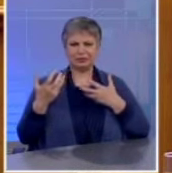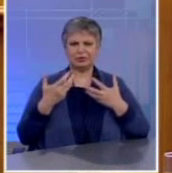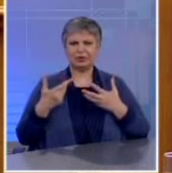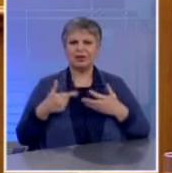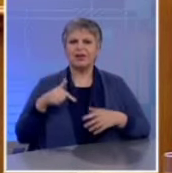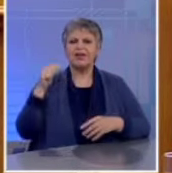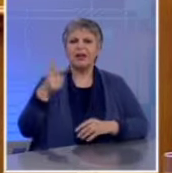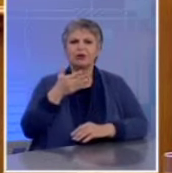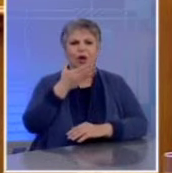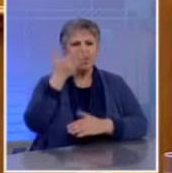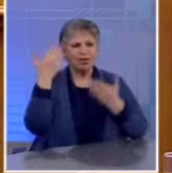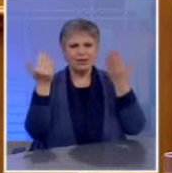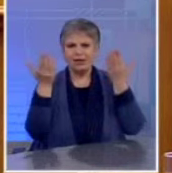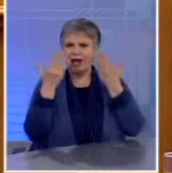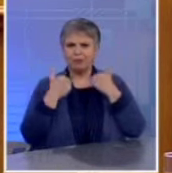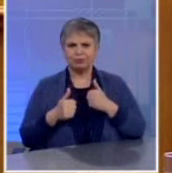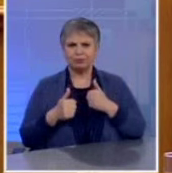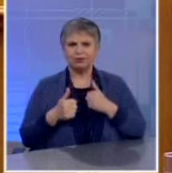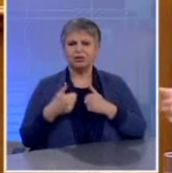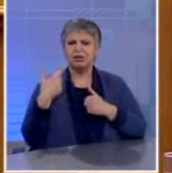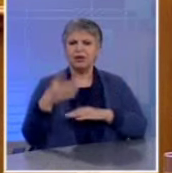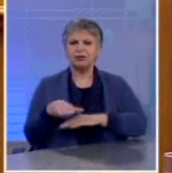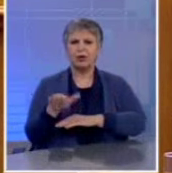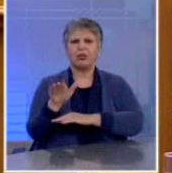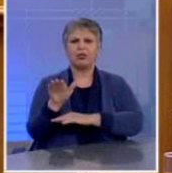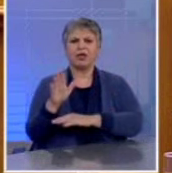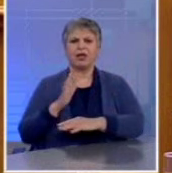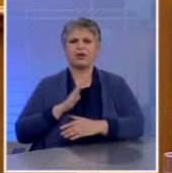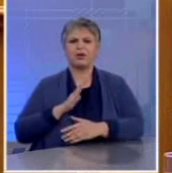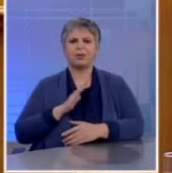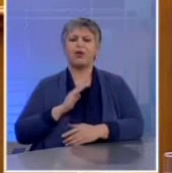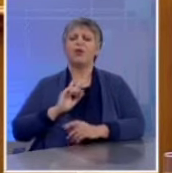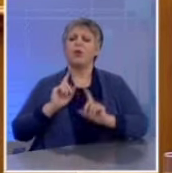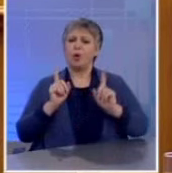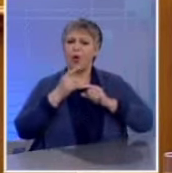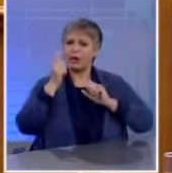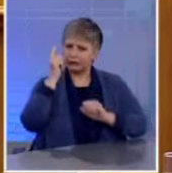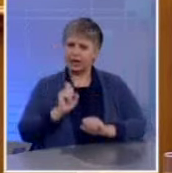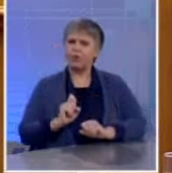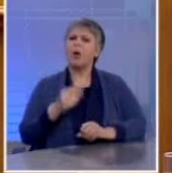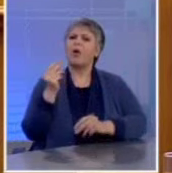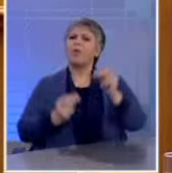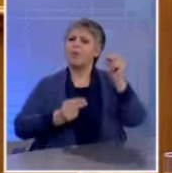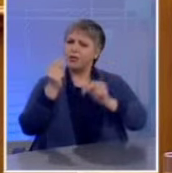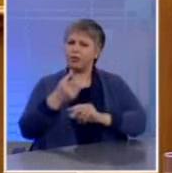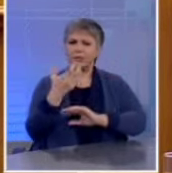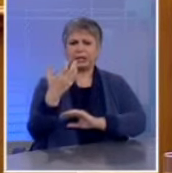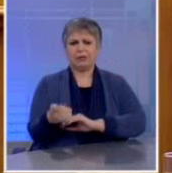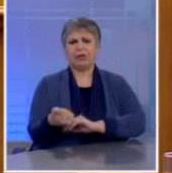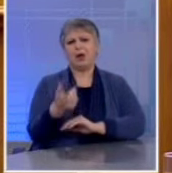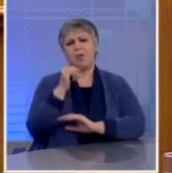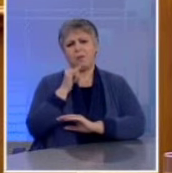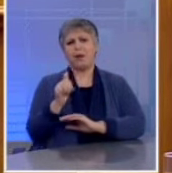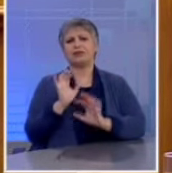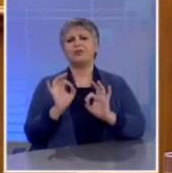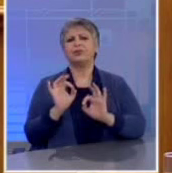Διότι πρέπει να ομολογήσουμε ότι όλοι το ξέρουν άλλωστε. Πάντοτε υπήρχαν προβλήματα στη σχέση